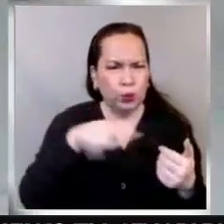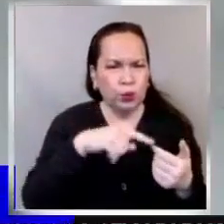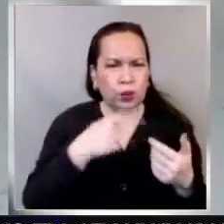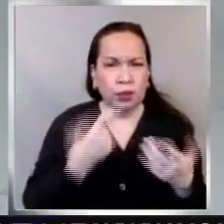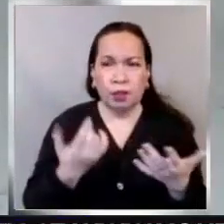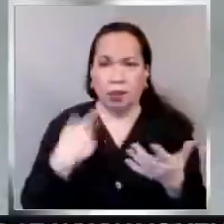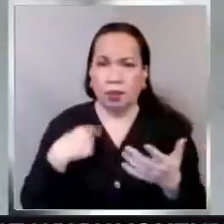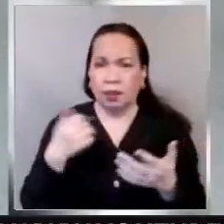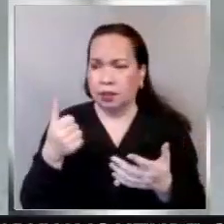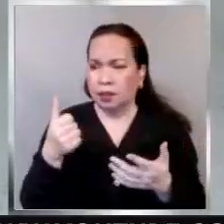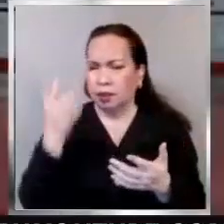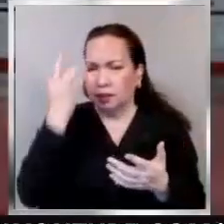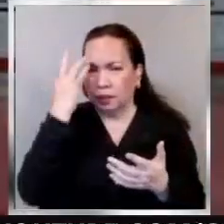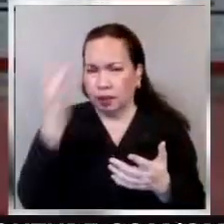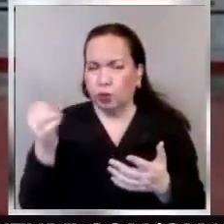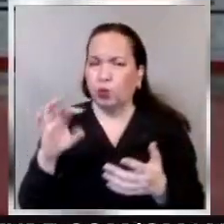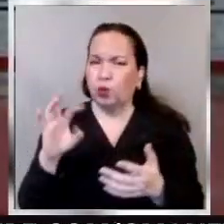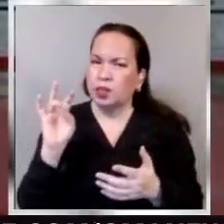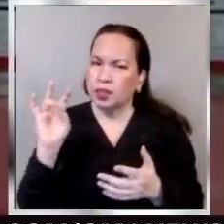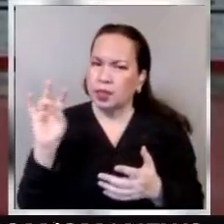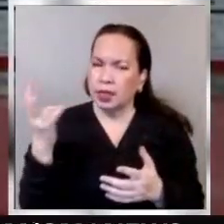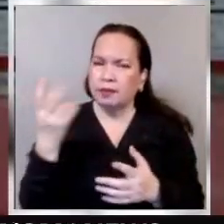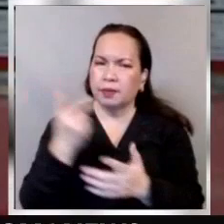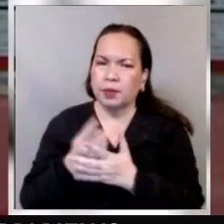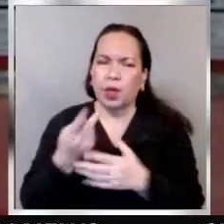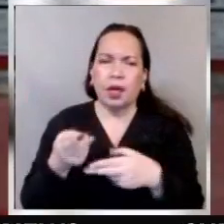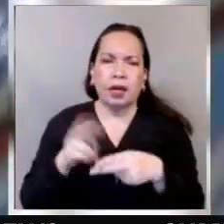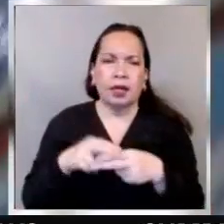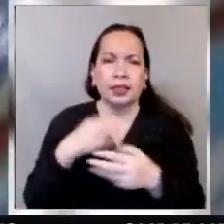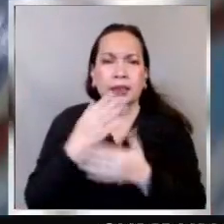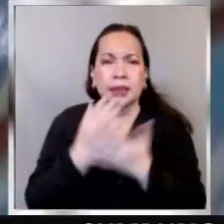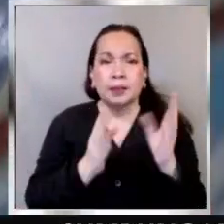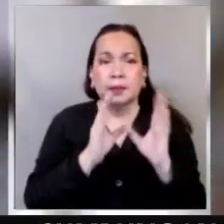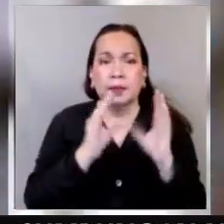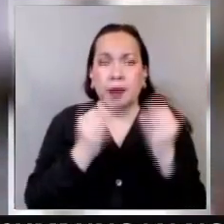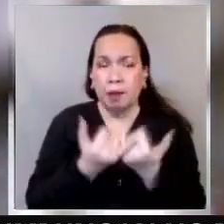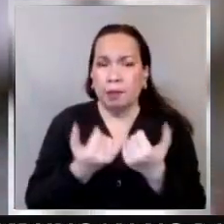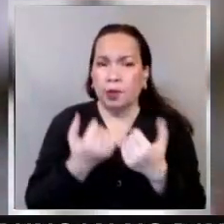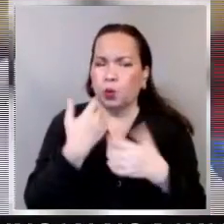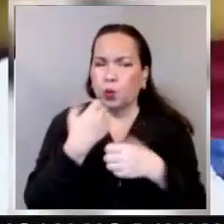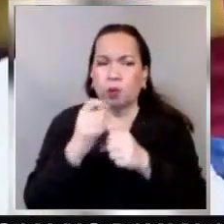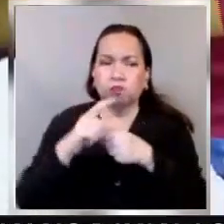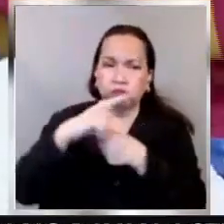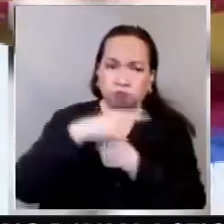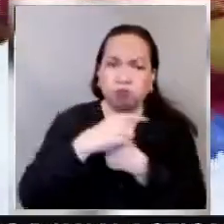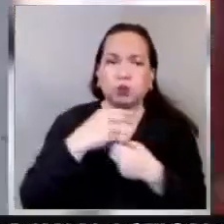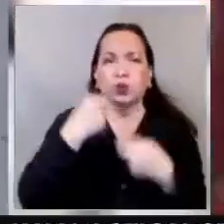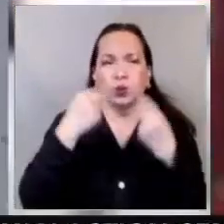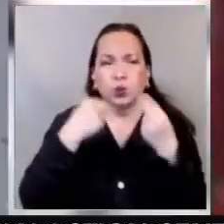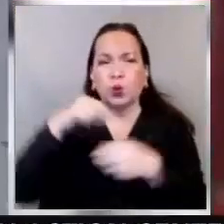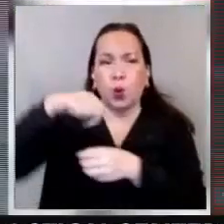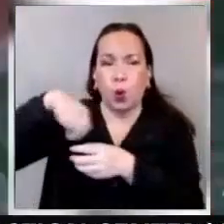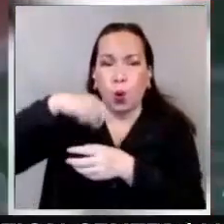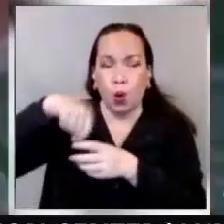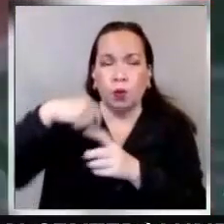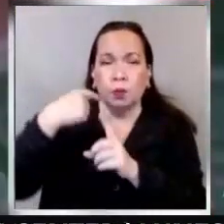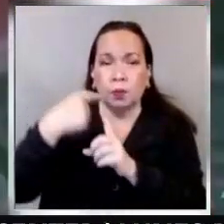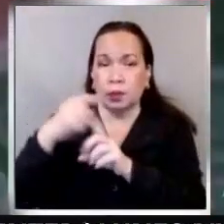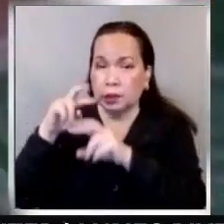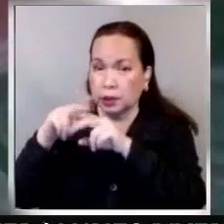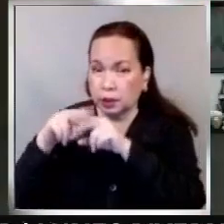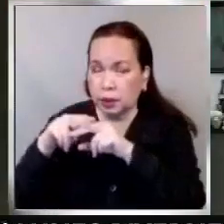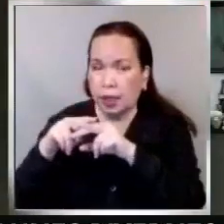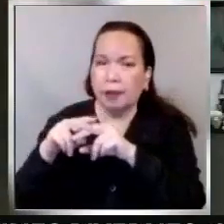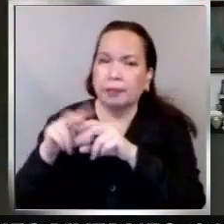centavos hanggang 7 pesos na dagdag ang ilang manufacturers ng sardinas, noodles at kape, pati na asin, canned meat at bottled